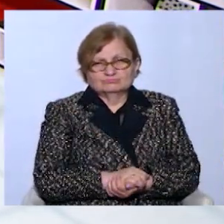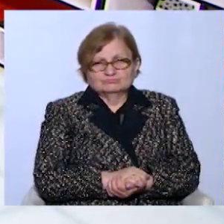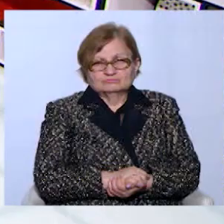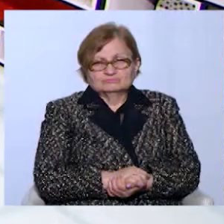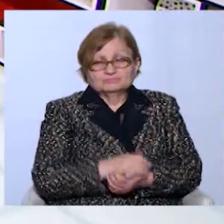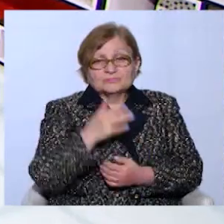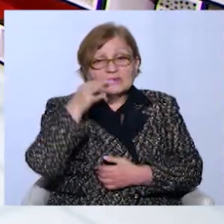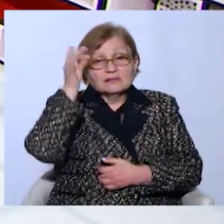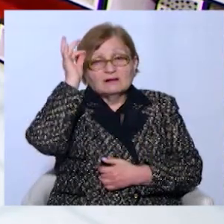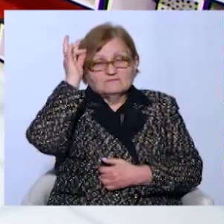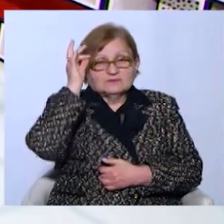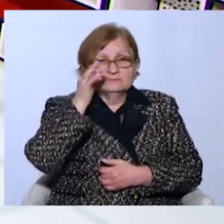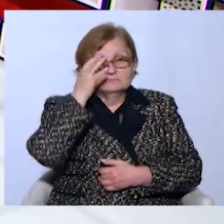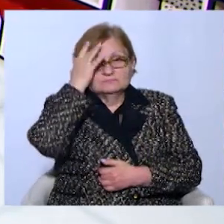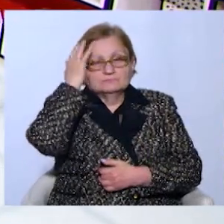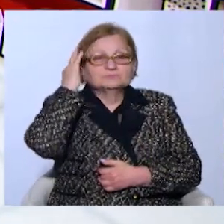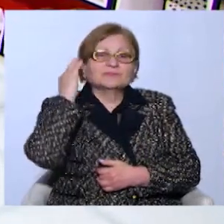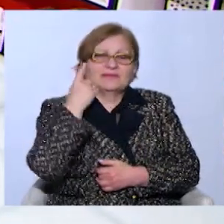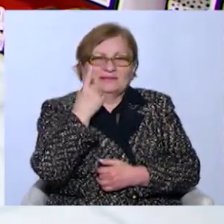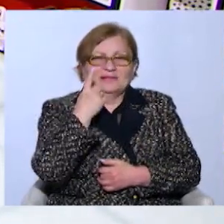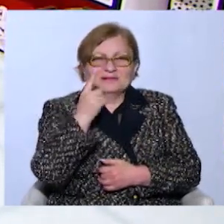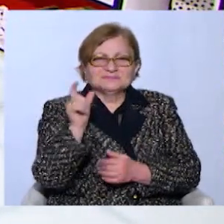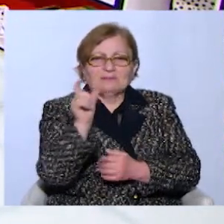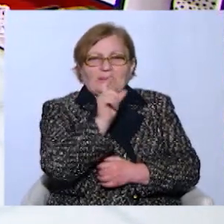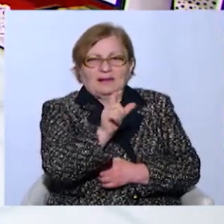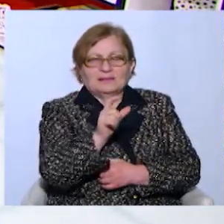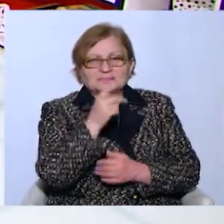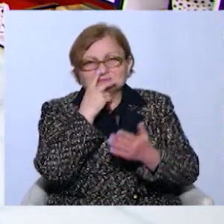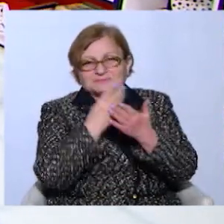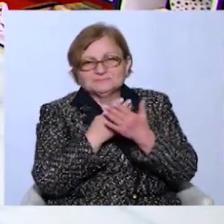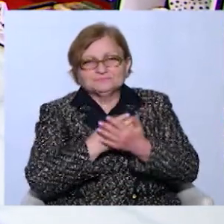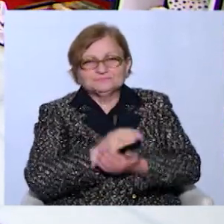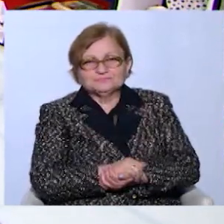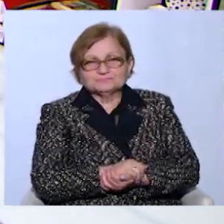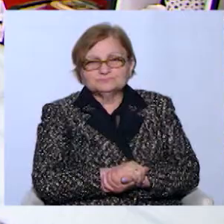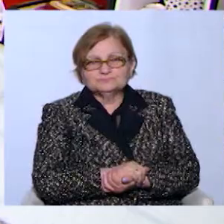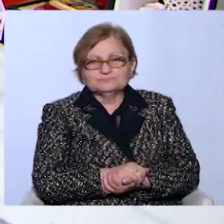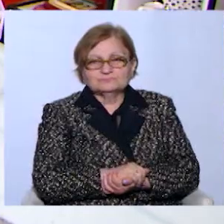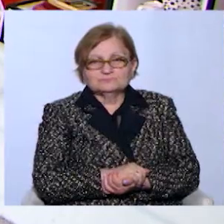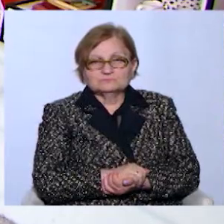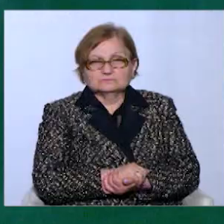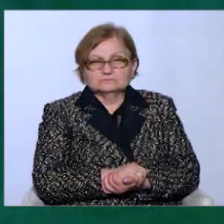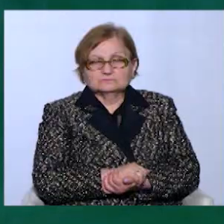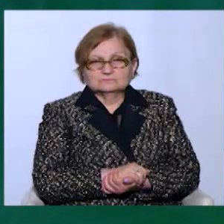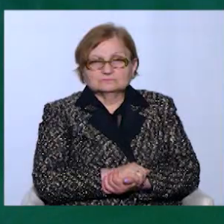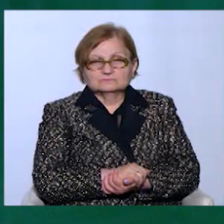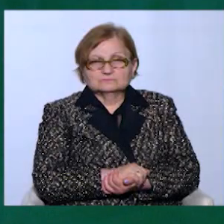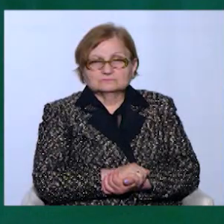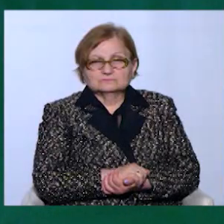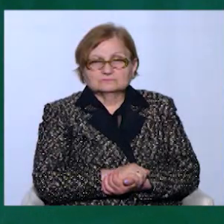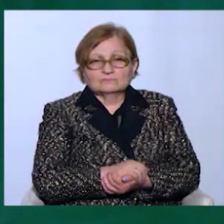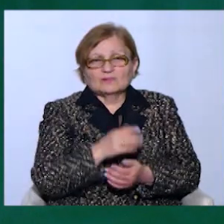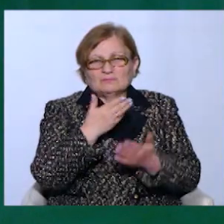და გავიხსენოთ. ეთ მაგალითს გავაკეთებ და მივხვდებით როგორ ხდება ეს. რაღაცა არიცხსო თუ გავყოფო